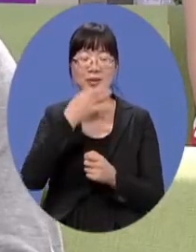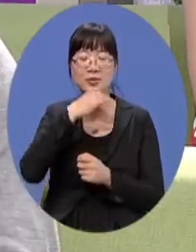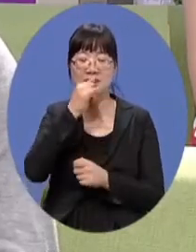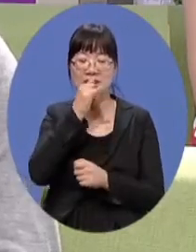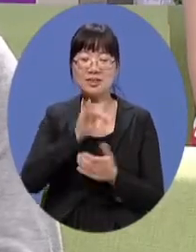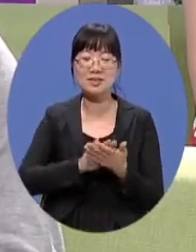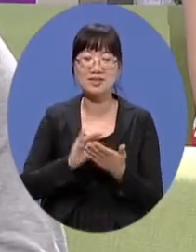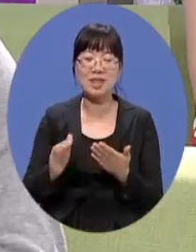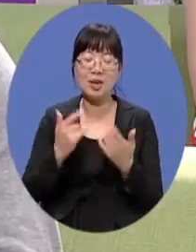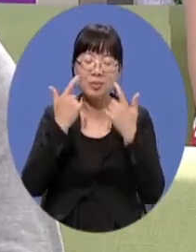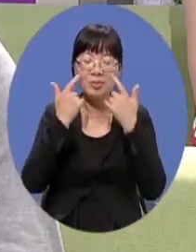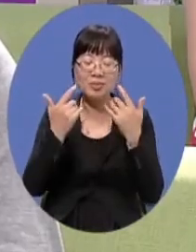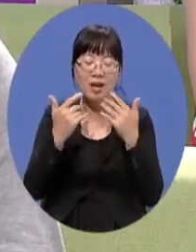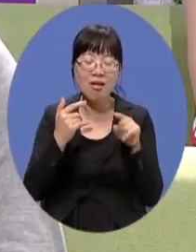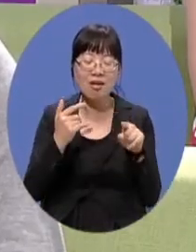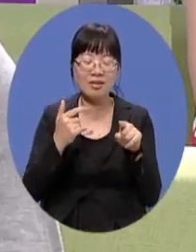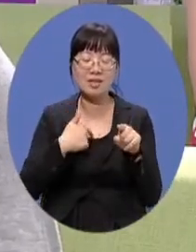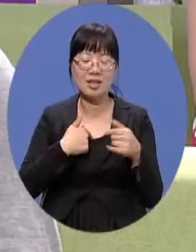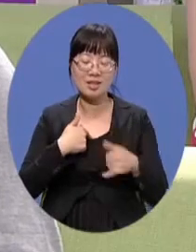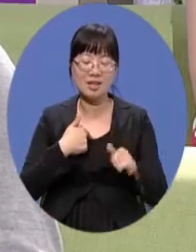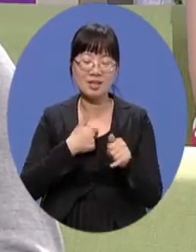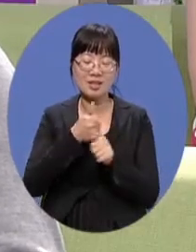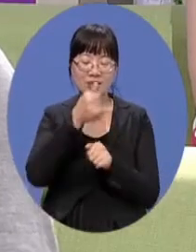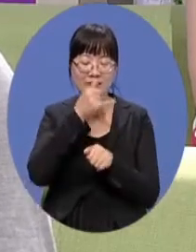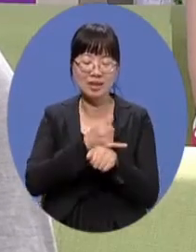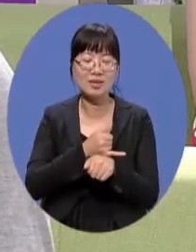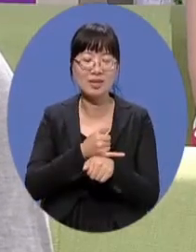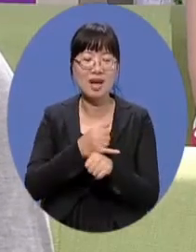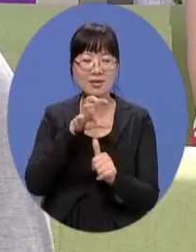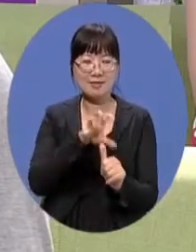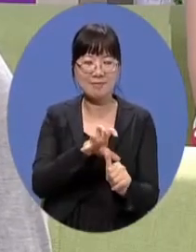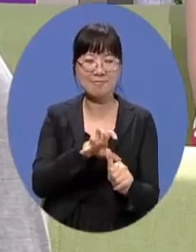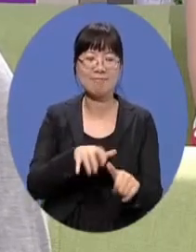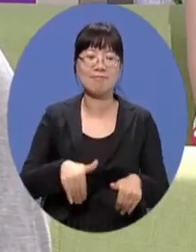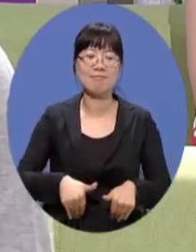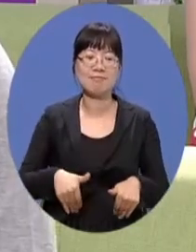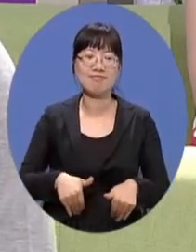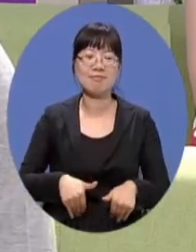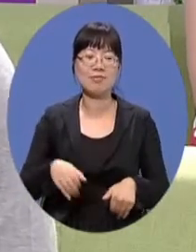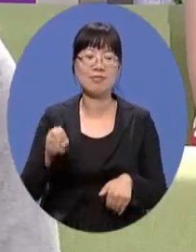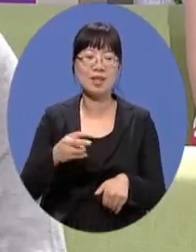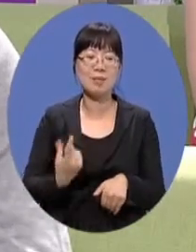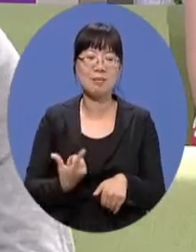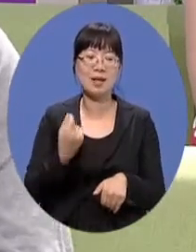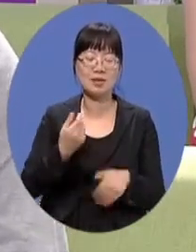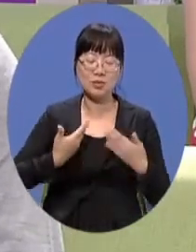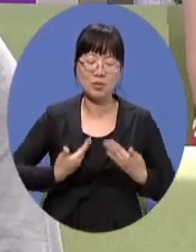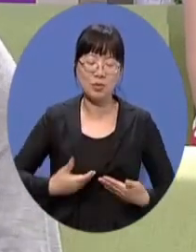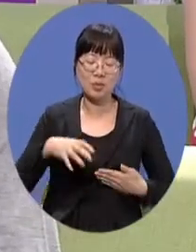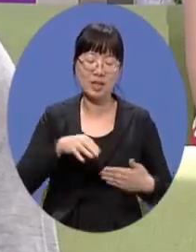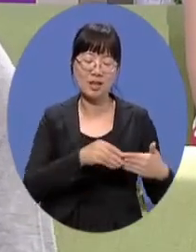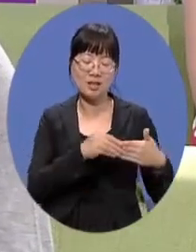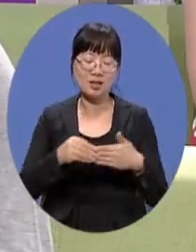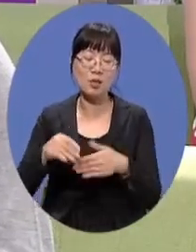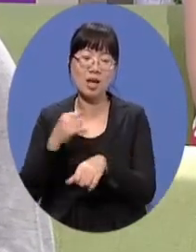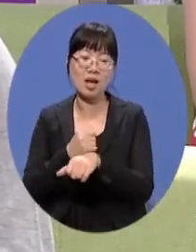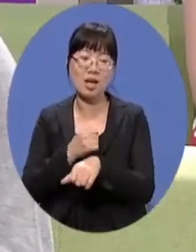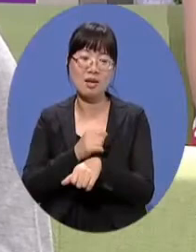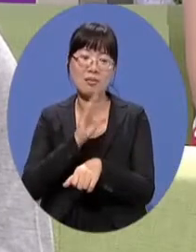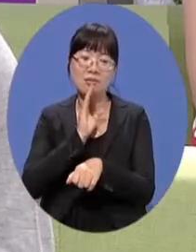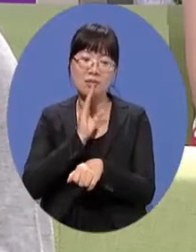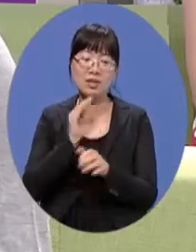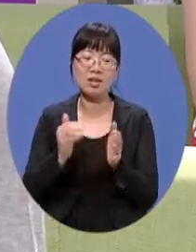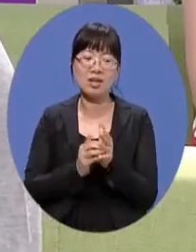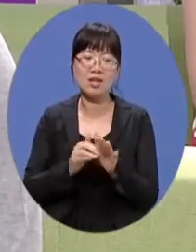내가 분명히 얘를 이길 수 있다 싶을 때는 제압을 해야 됩니다. 제압을 하고 빨리 조용한 곳으로 끌고 가야죠. 조용한 곳을